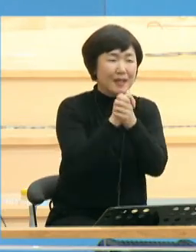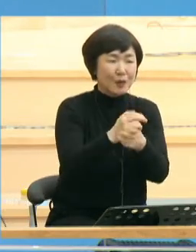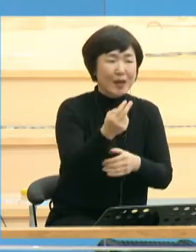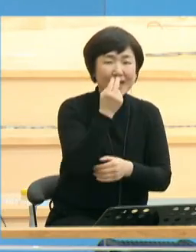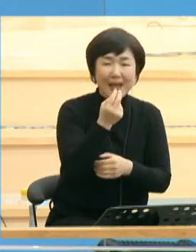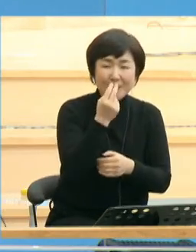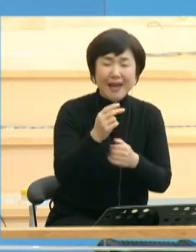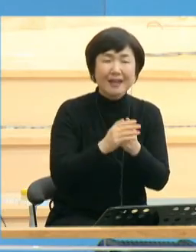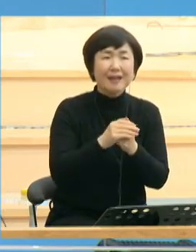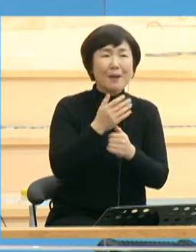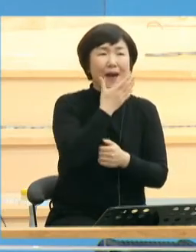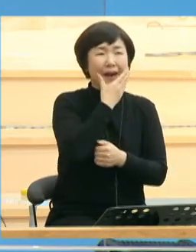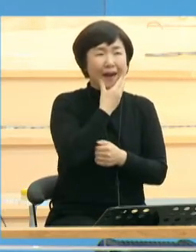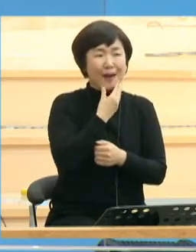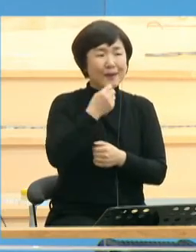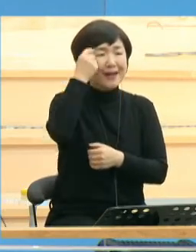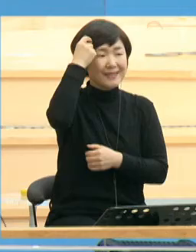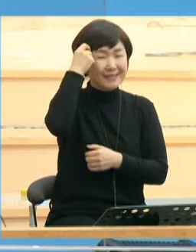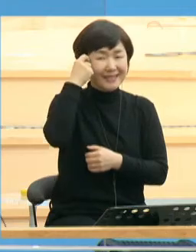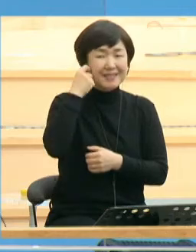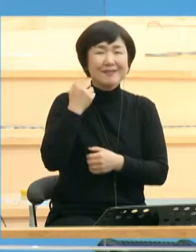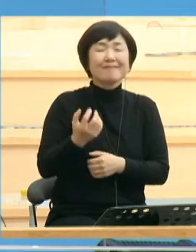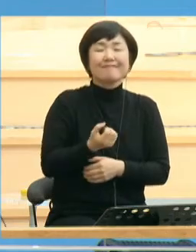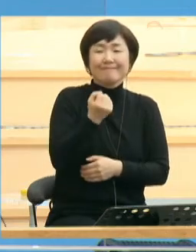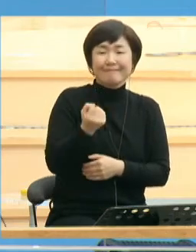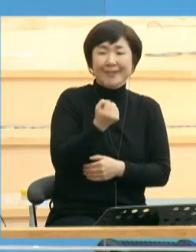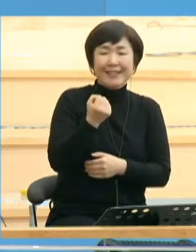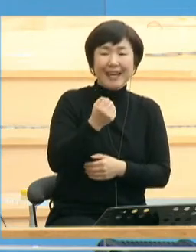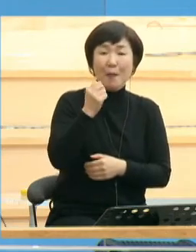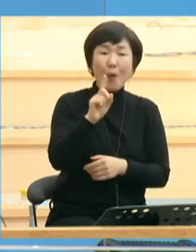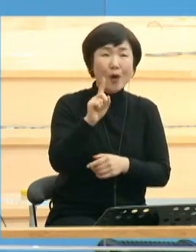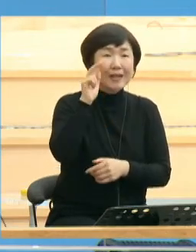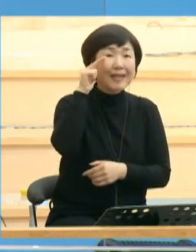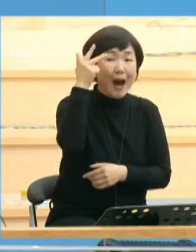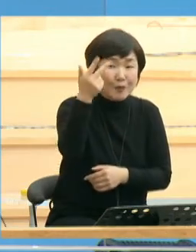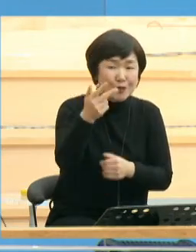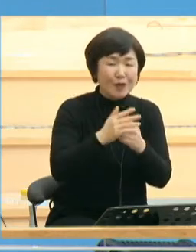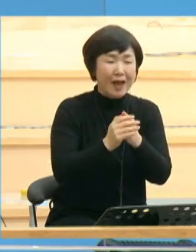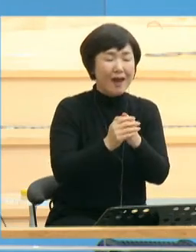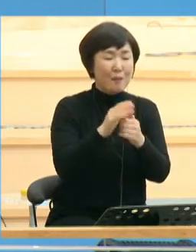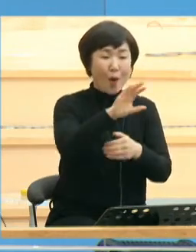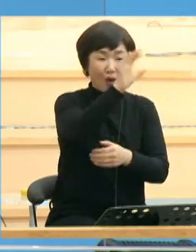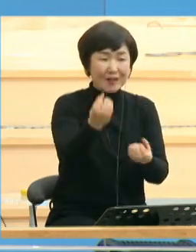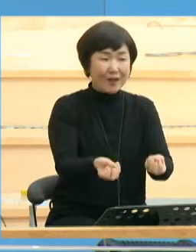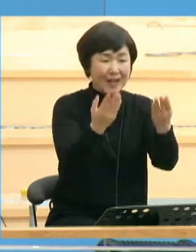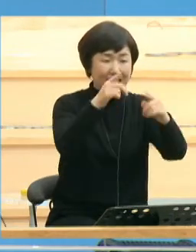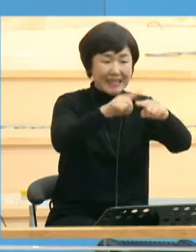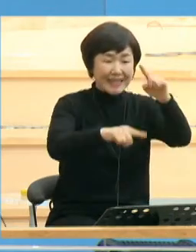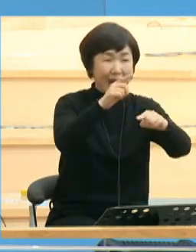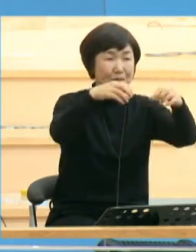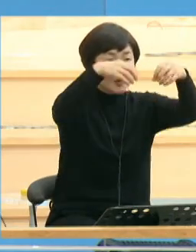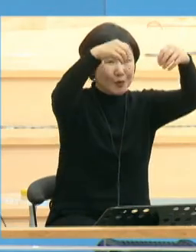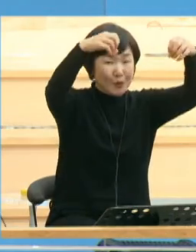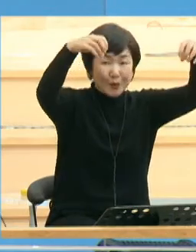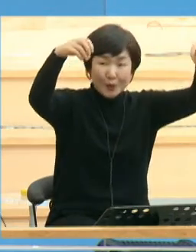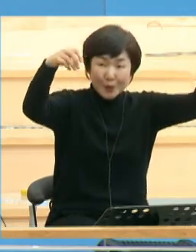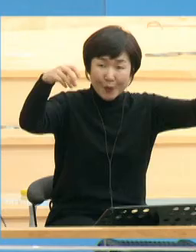행복감 예를 들면 다음주에 뭐 호버 에어 성탄트리 점등식 있다 그러면 그 어떤 느낌